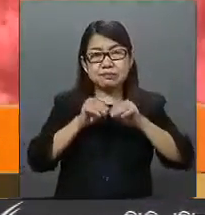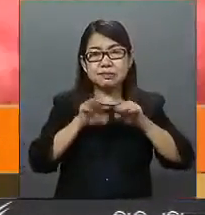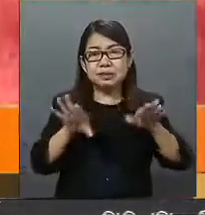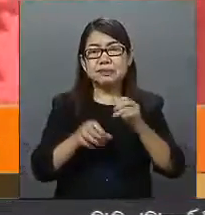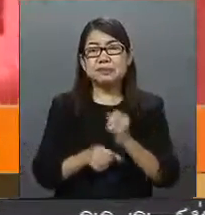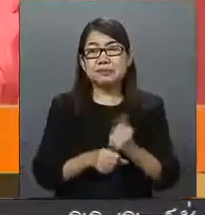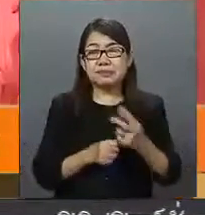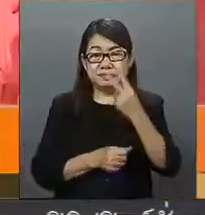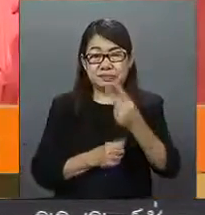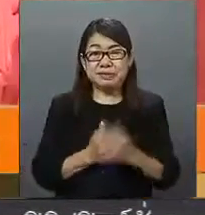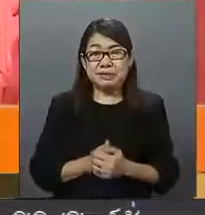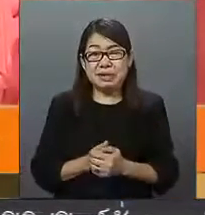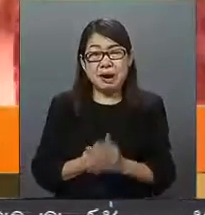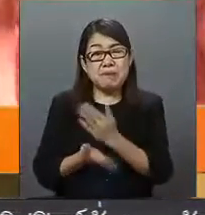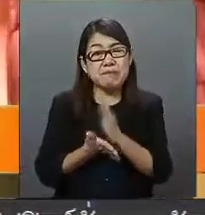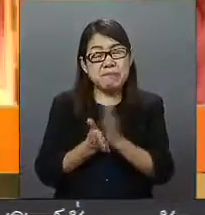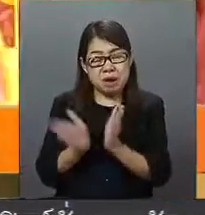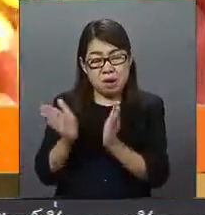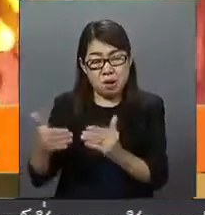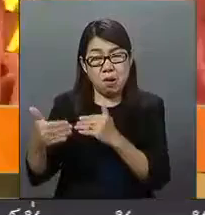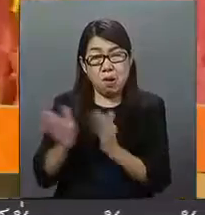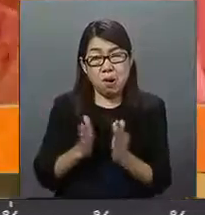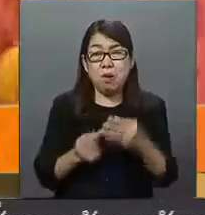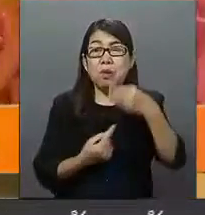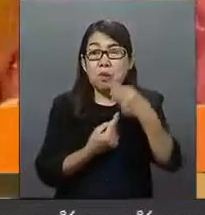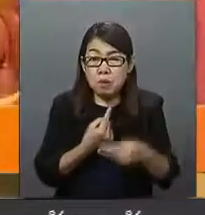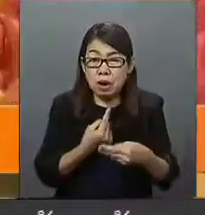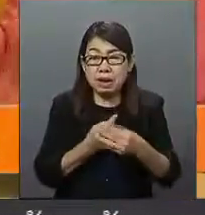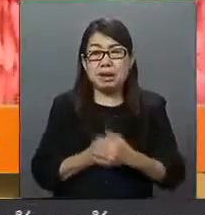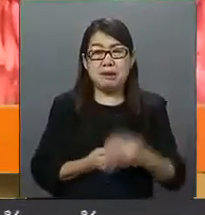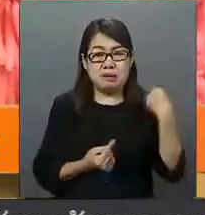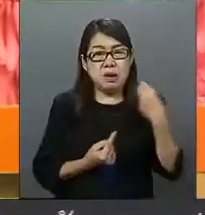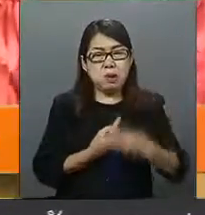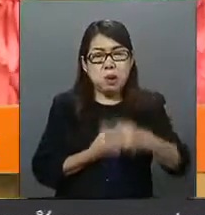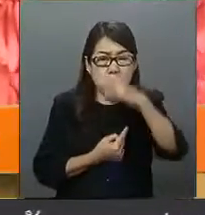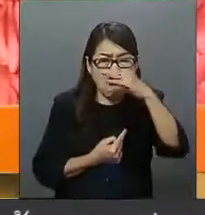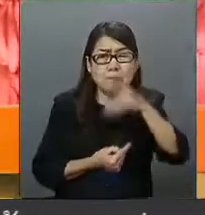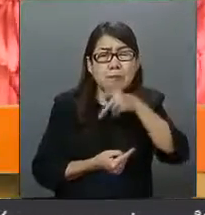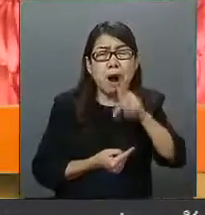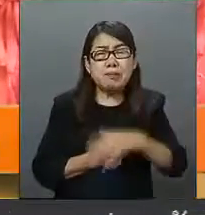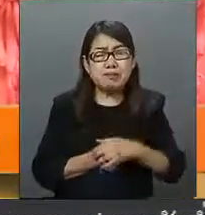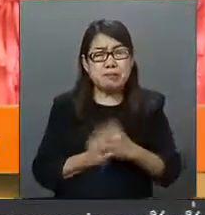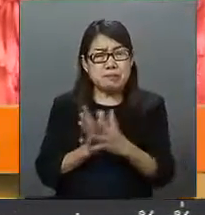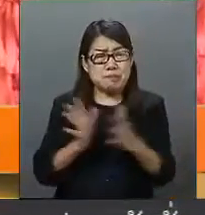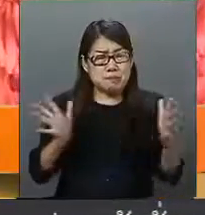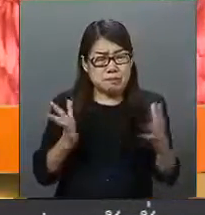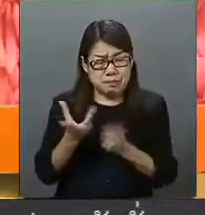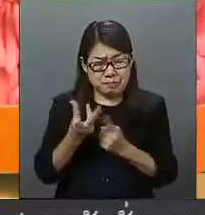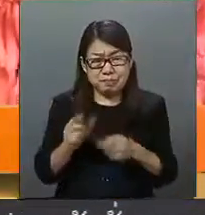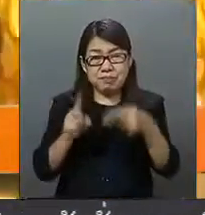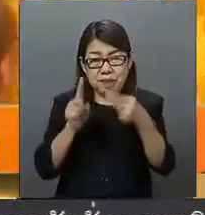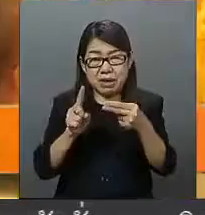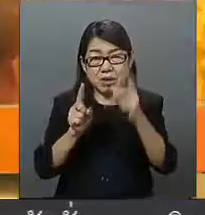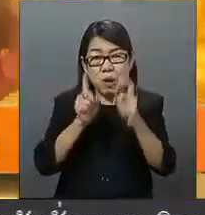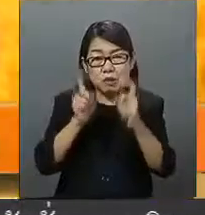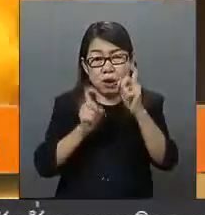นิทรรศการแบ่งออกเป็นห้องๆค่ะได้แก่ห้องบานาน่าสปลิตซึ่งตกแต่งด้วยกล้วยหอมปลอมสีสันสดใสถึง 10,000 ลูกขณะที่ผนัง